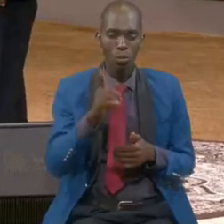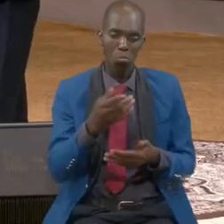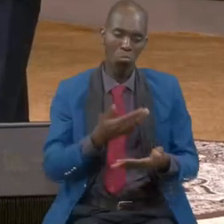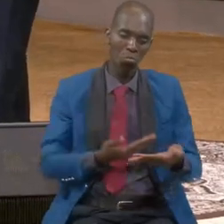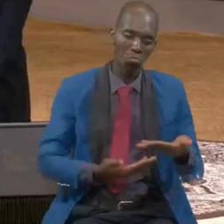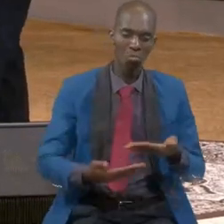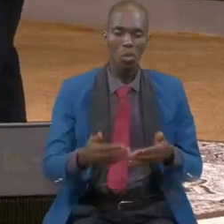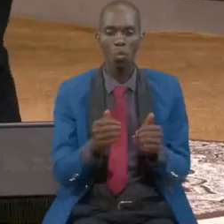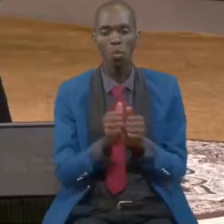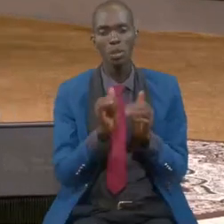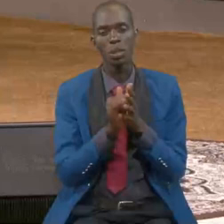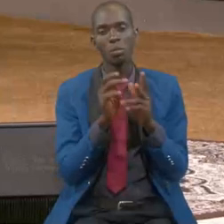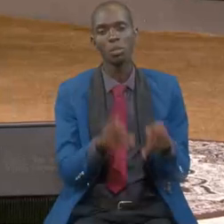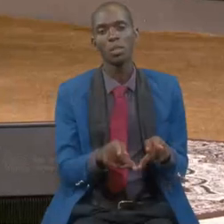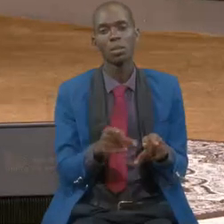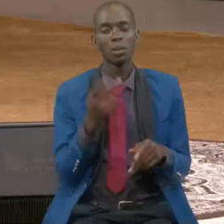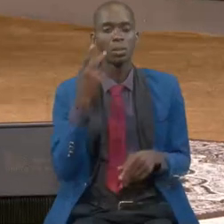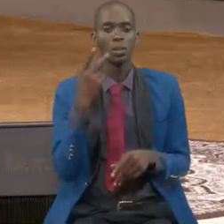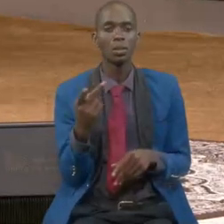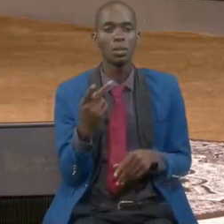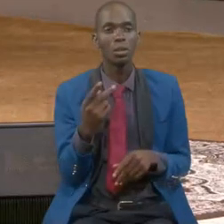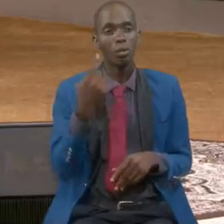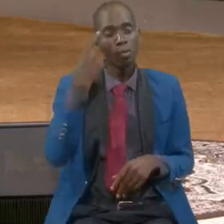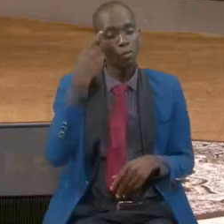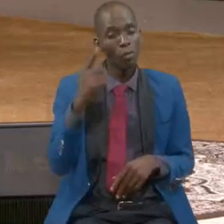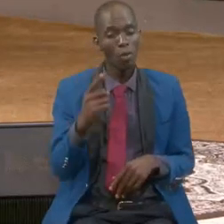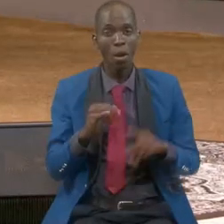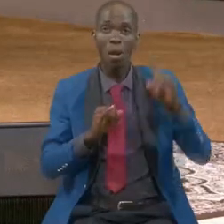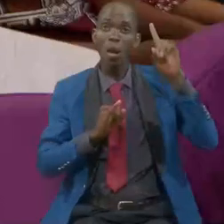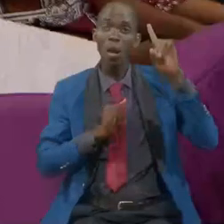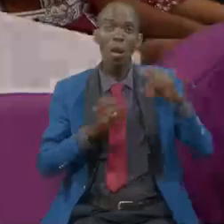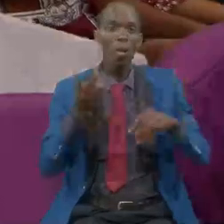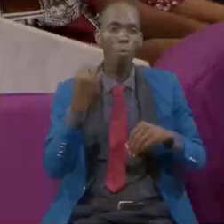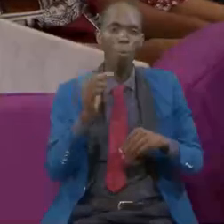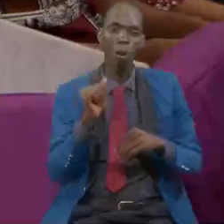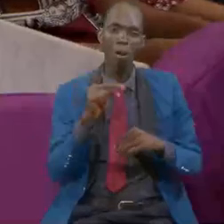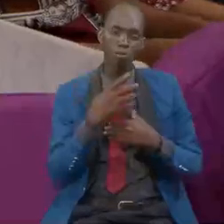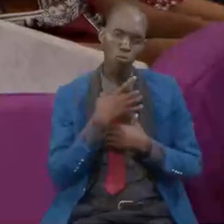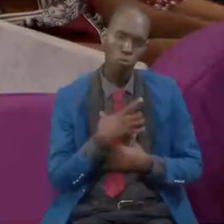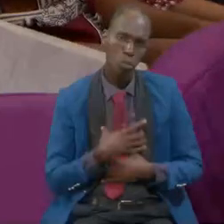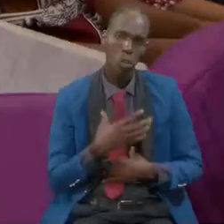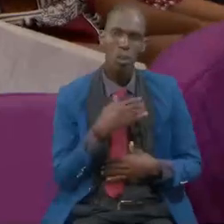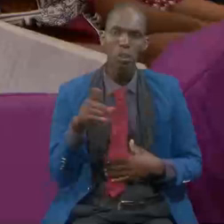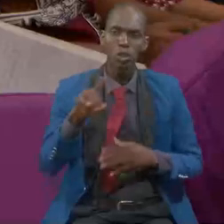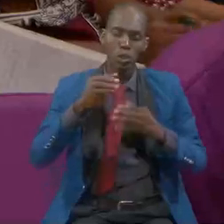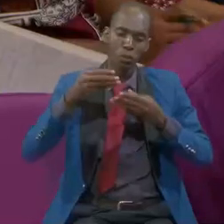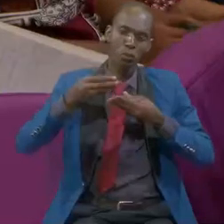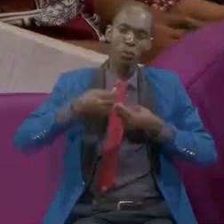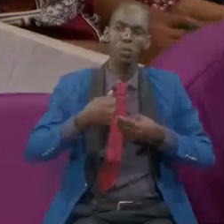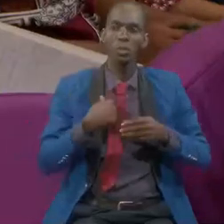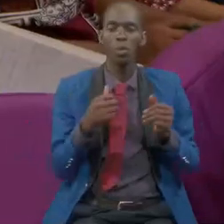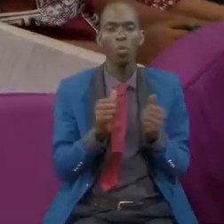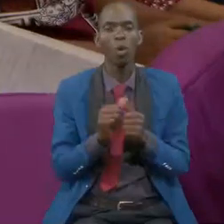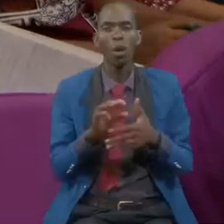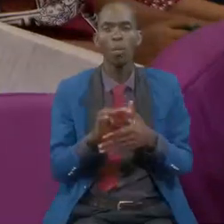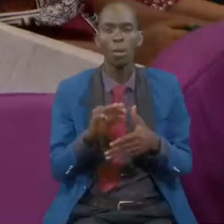traiter? Comment allez-vous vivre avec elle? Voyons ceci. Il dit, car j'ai eu faim et vous